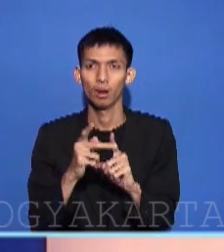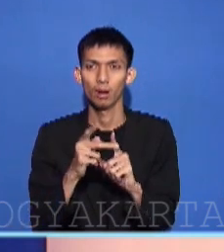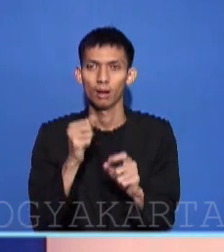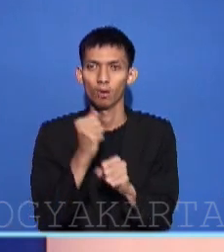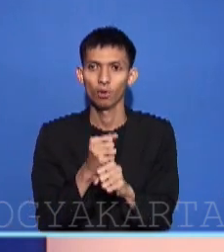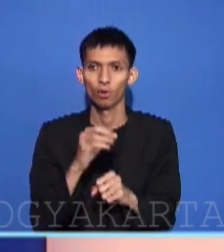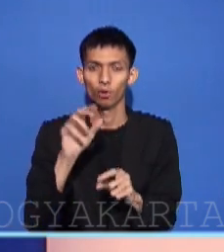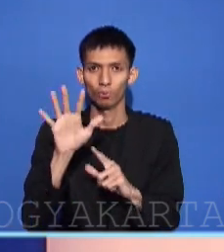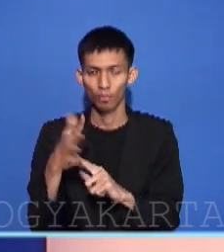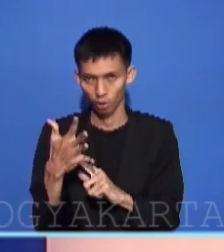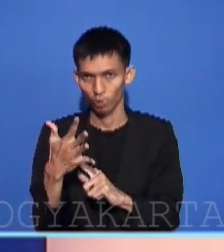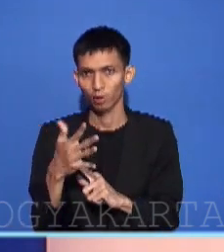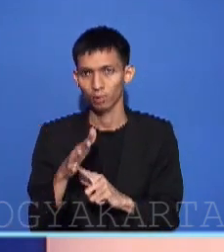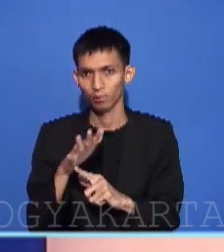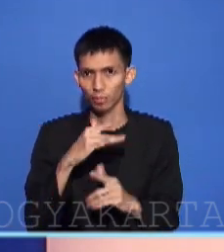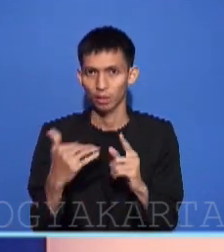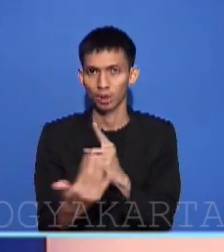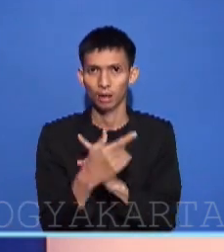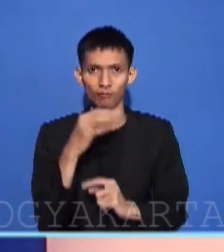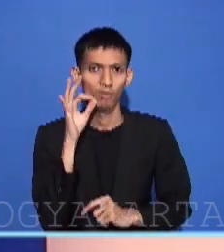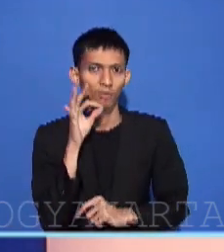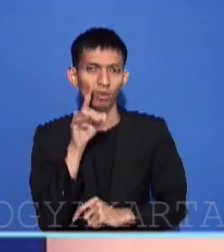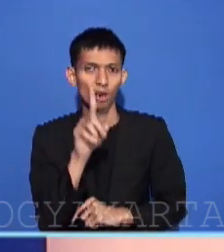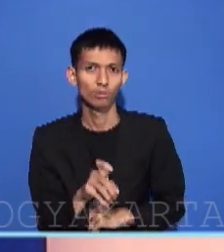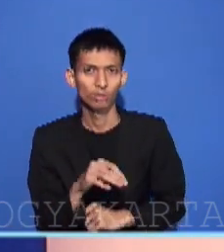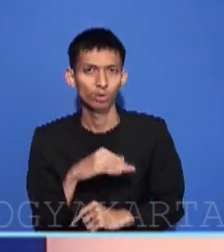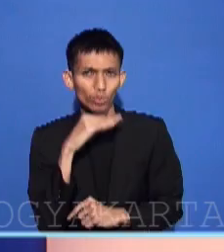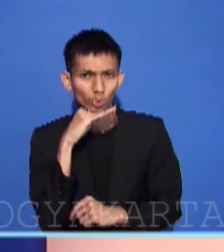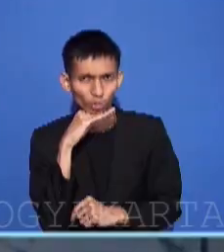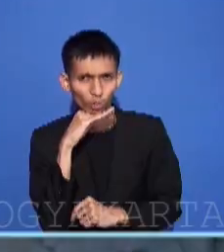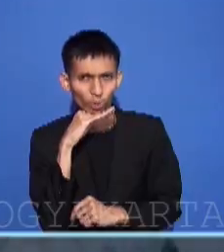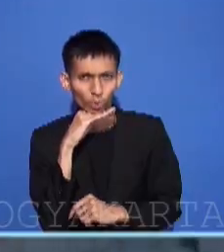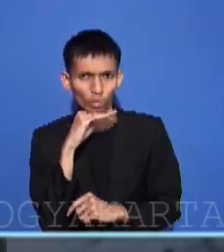menghemat penggunaan air juga menunggu bantuan air bersih